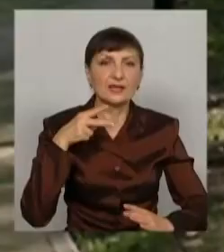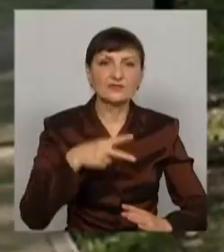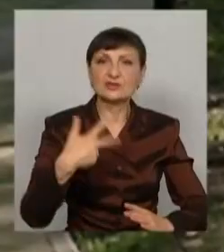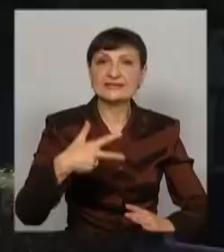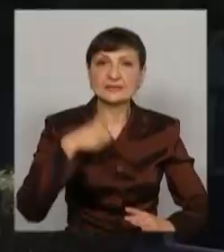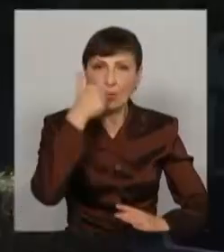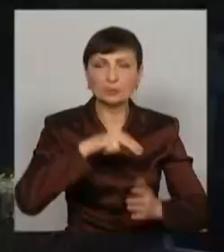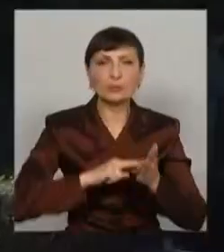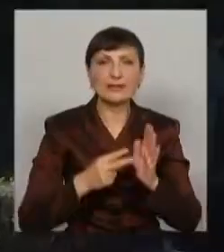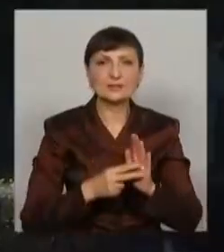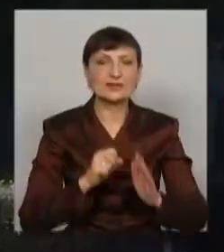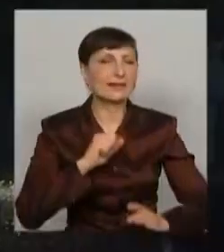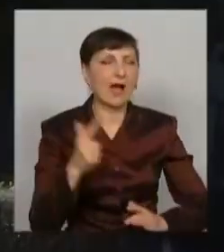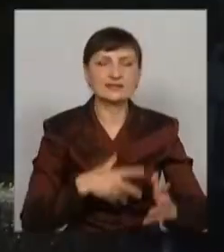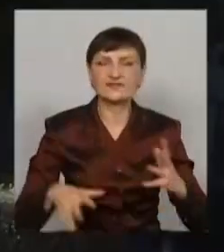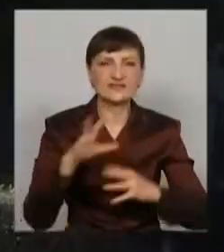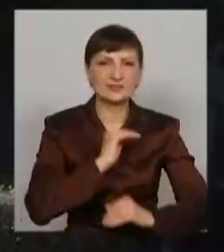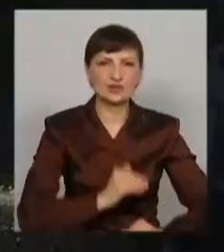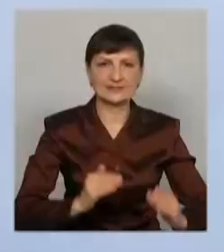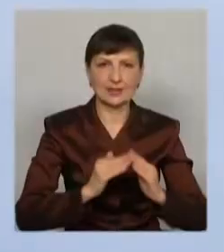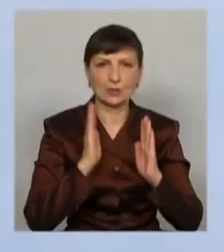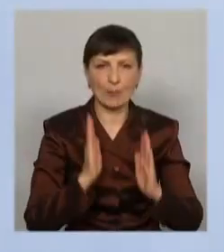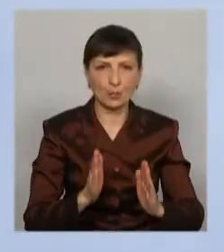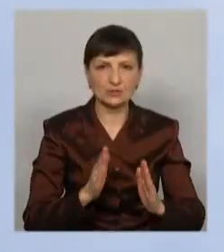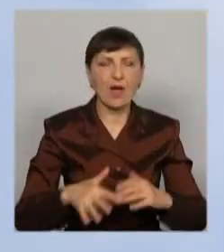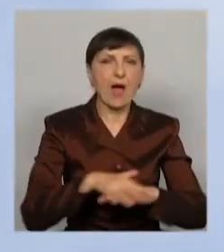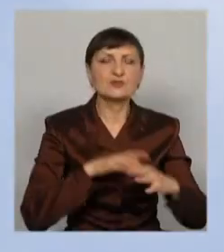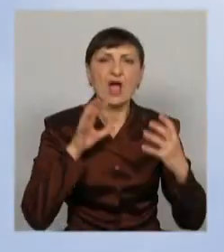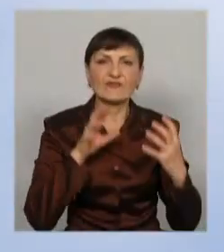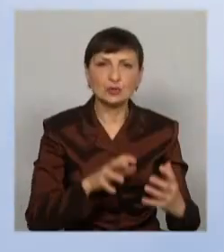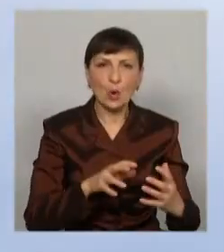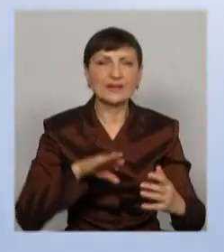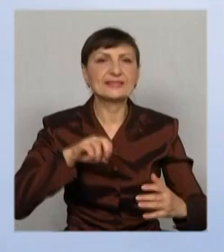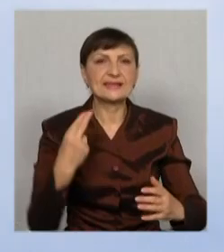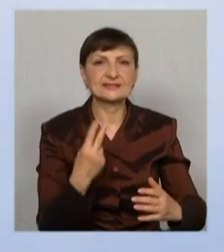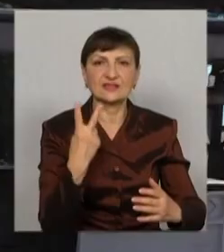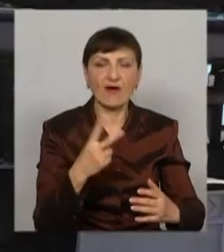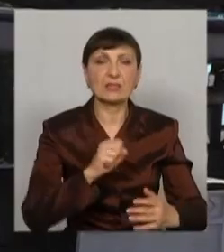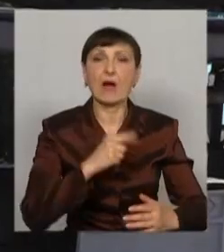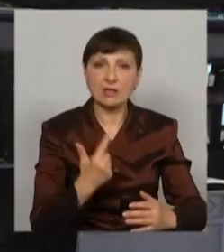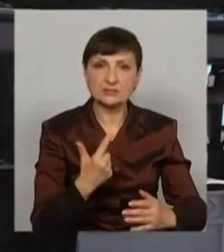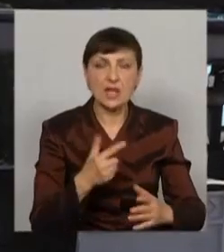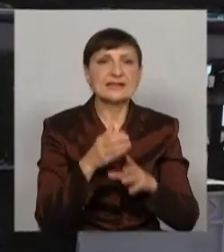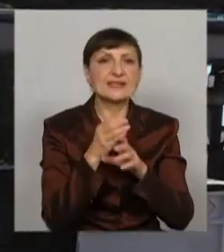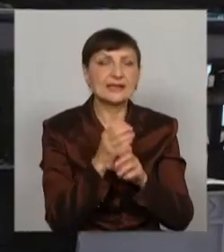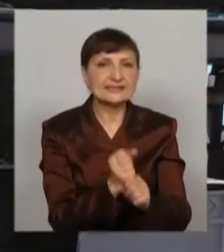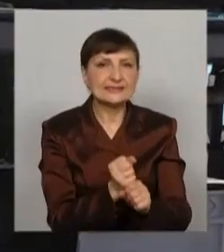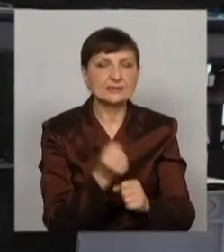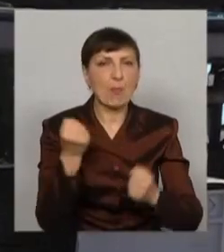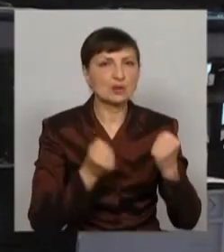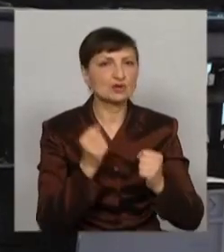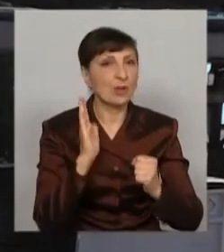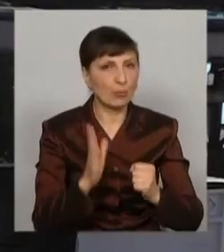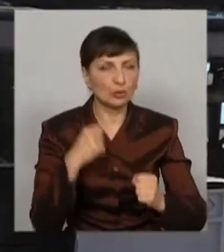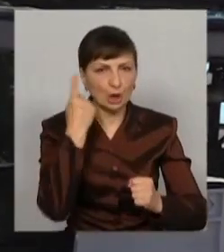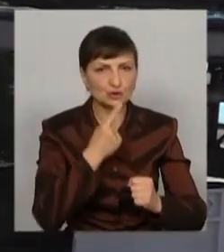Алматы планируют газифицировать все частные дома, перевести общественный транспорт и ТЭЦ-2 на газ, сократить поездки на личном авто,